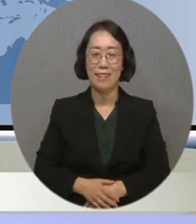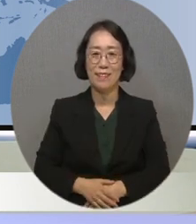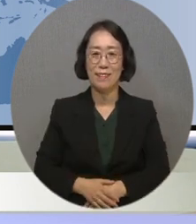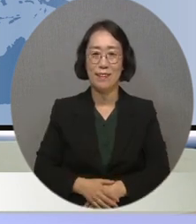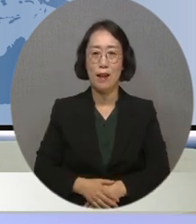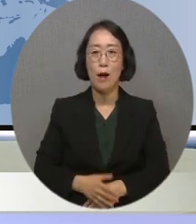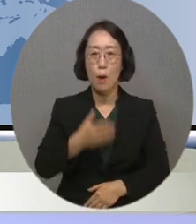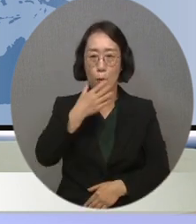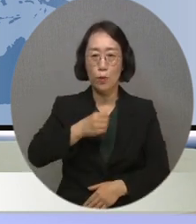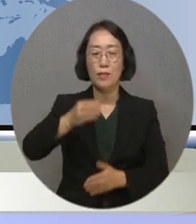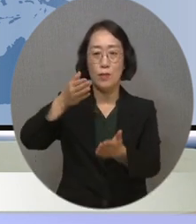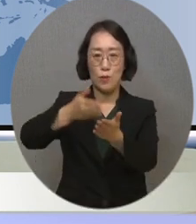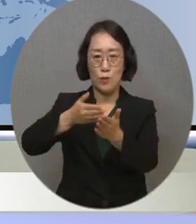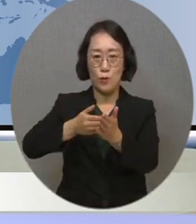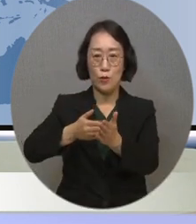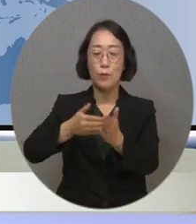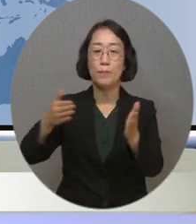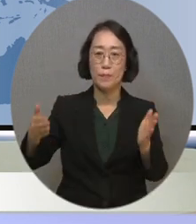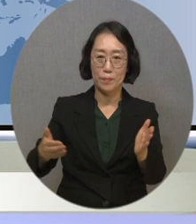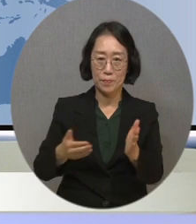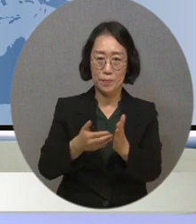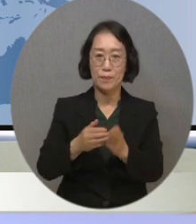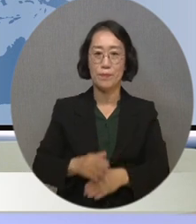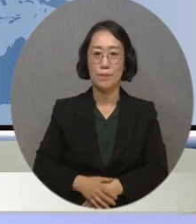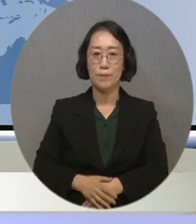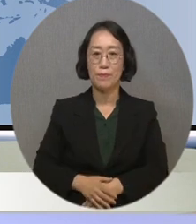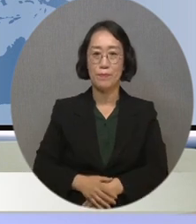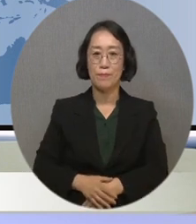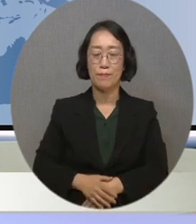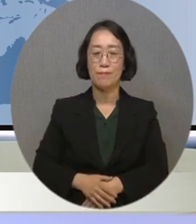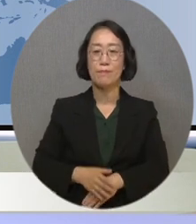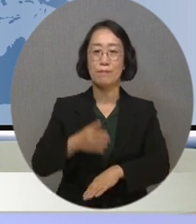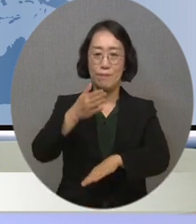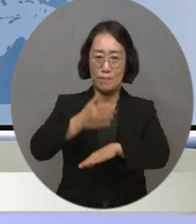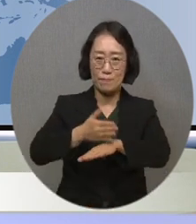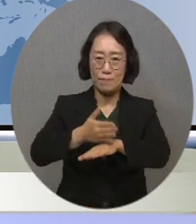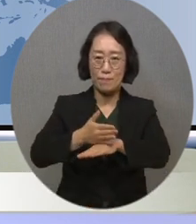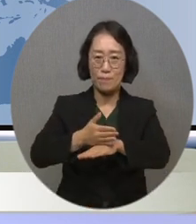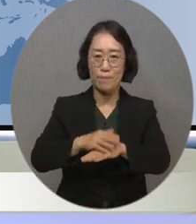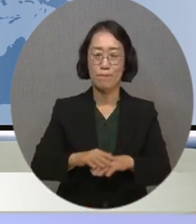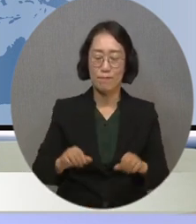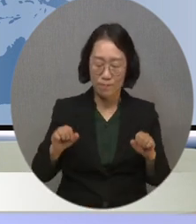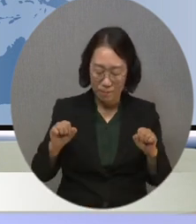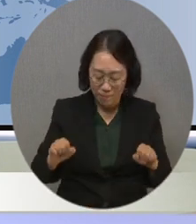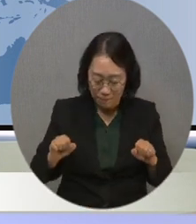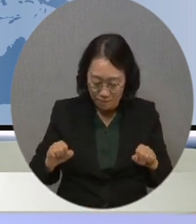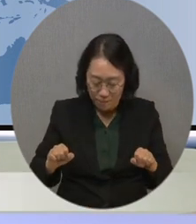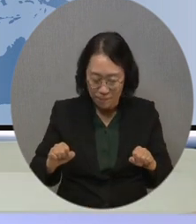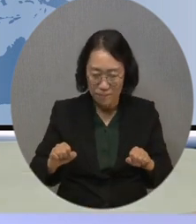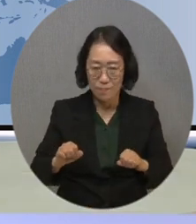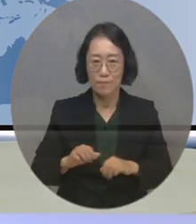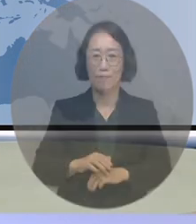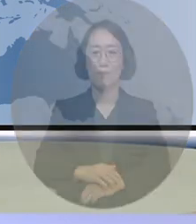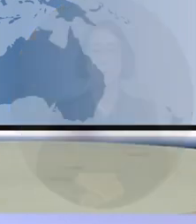WBC 복지 tv 뉴스 24를 마칩니다 시청해 주신 여러분 고맙습니다